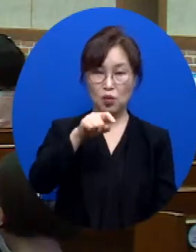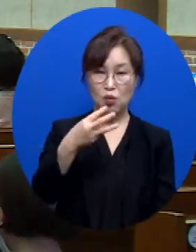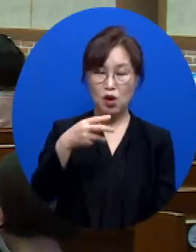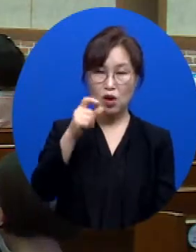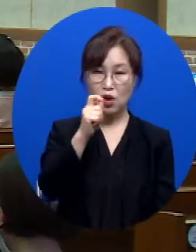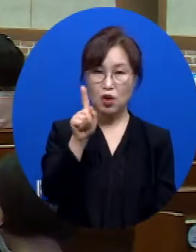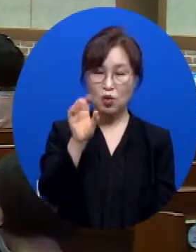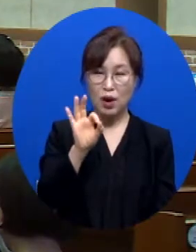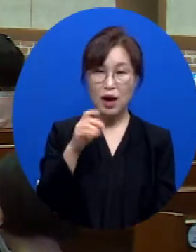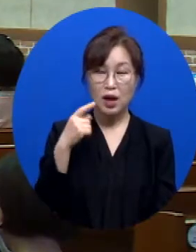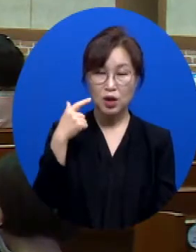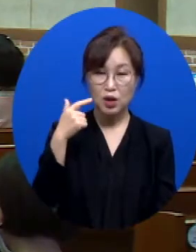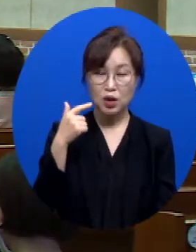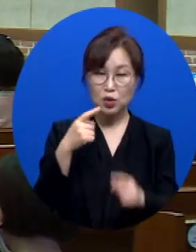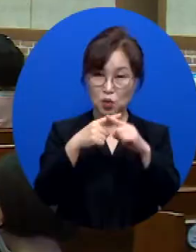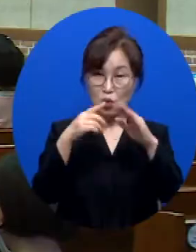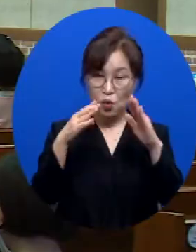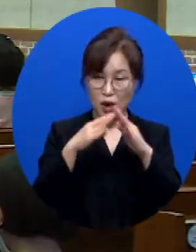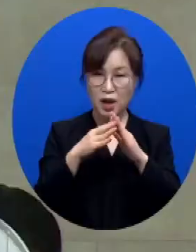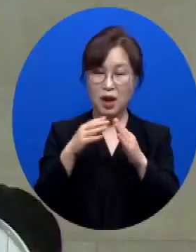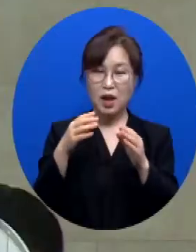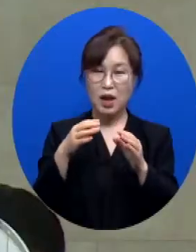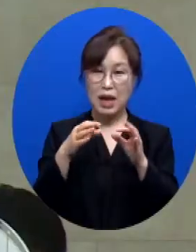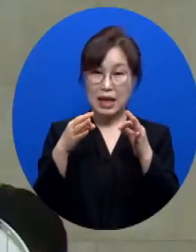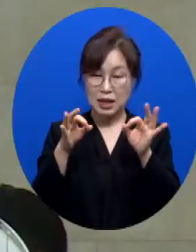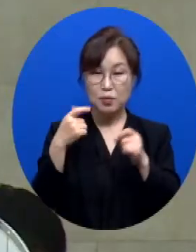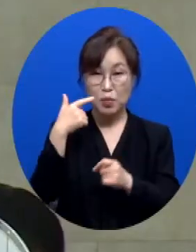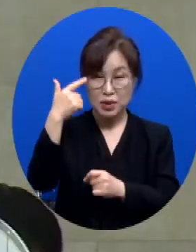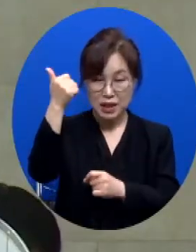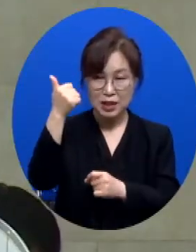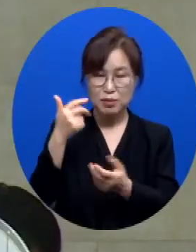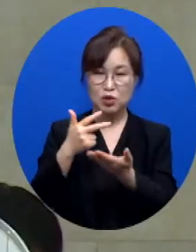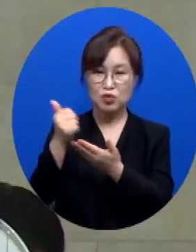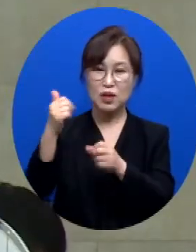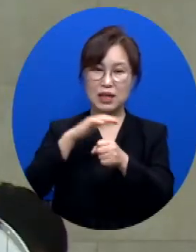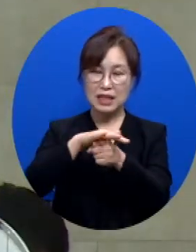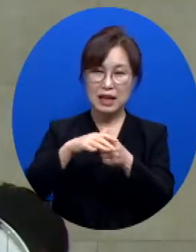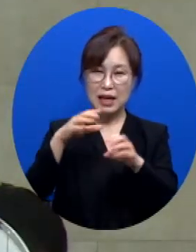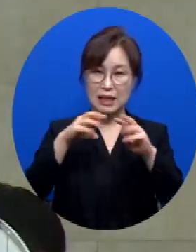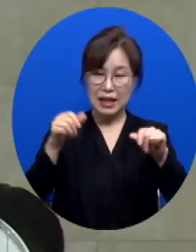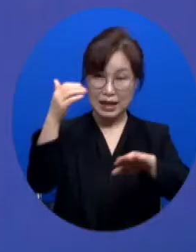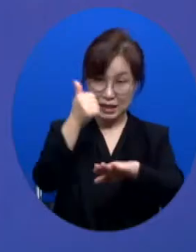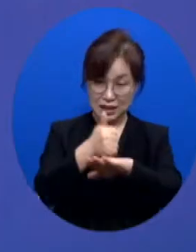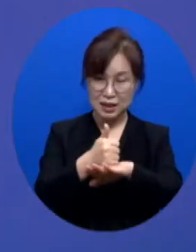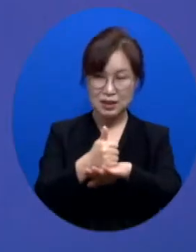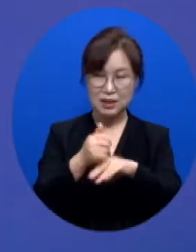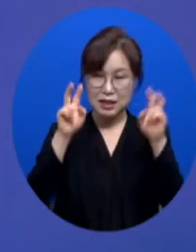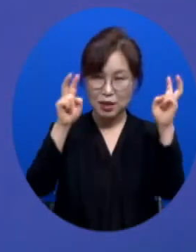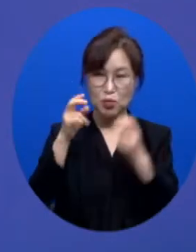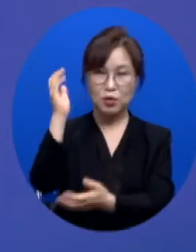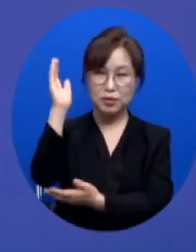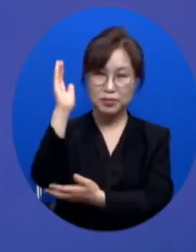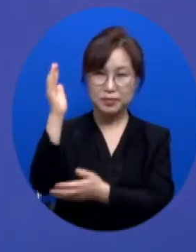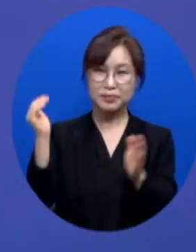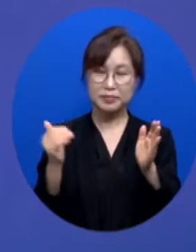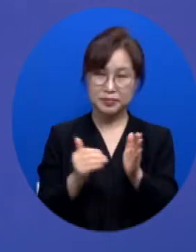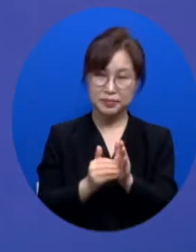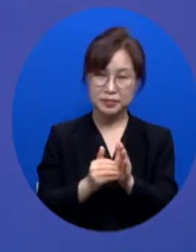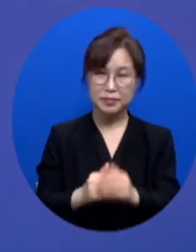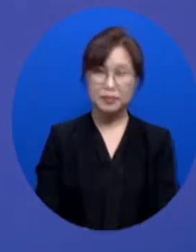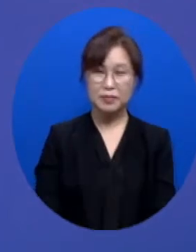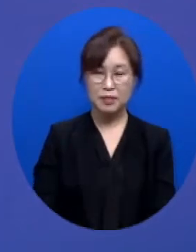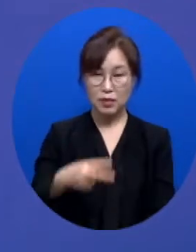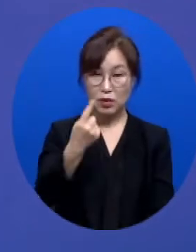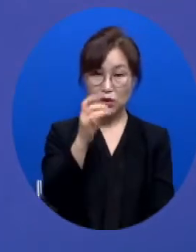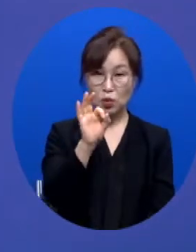김유수 원로 목사가 주의 사랑 땅끝까지라는 주제로 강의했습니다. 안동